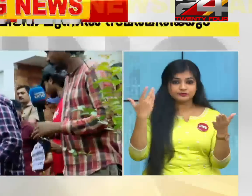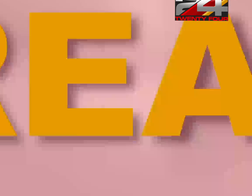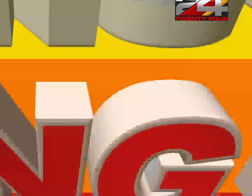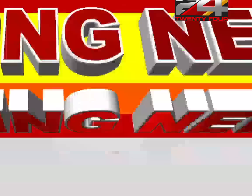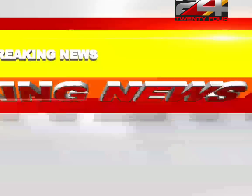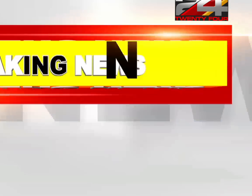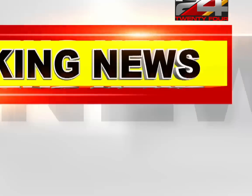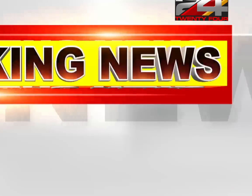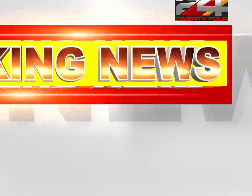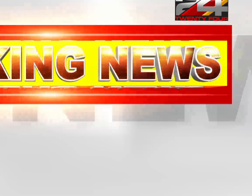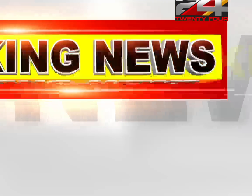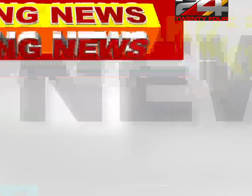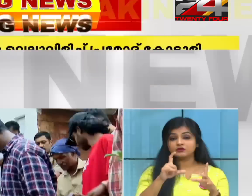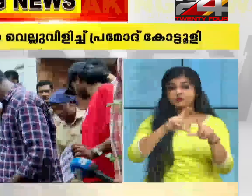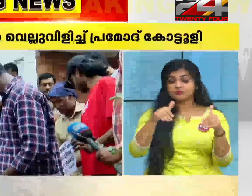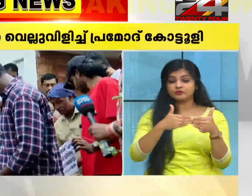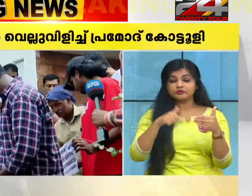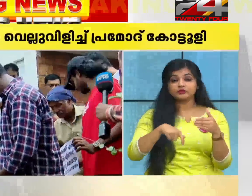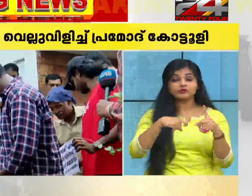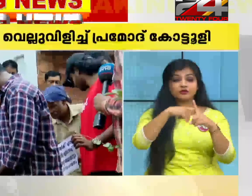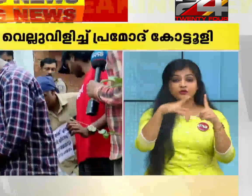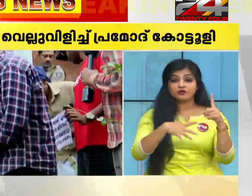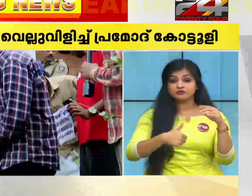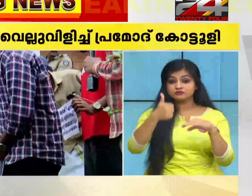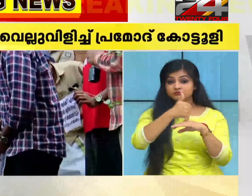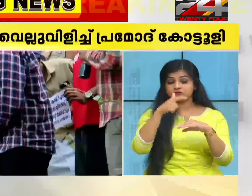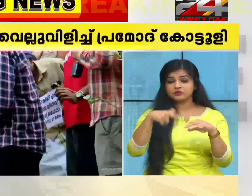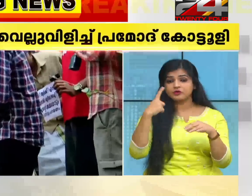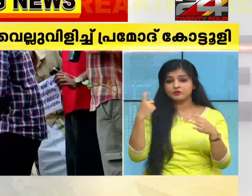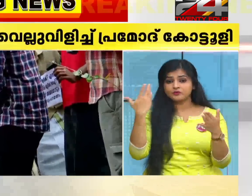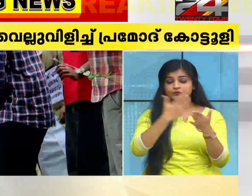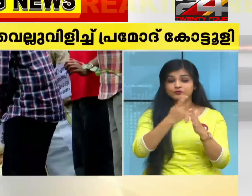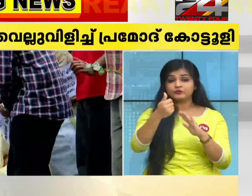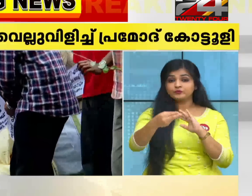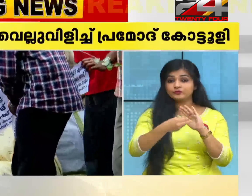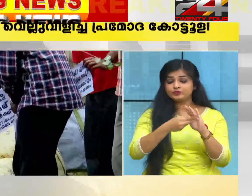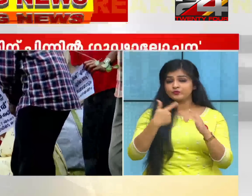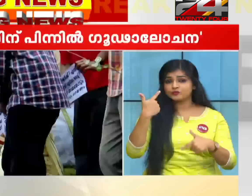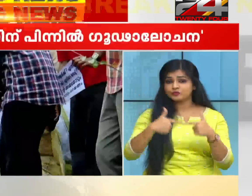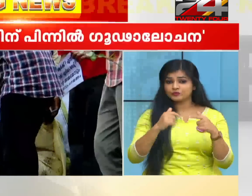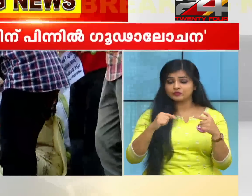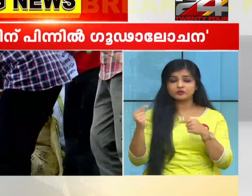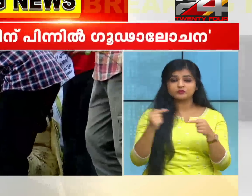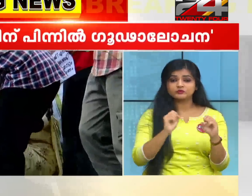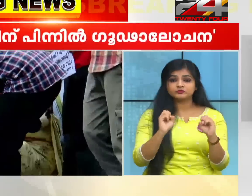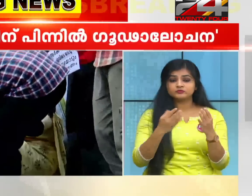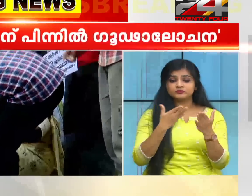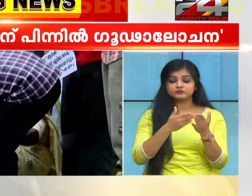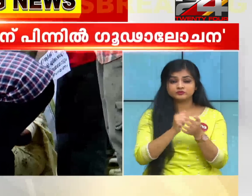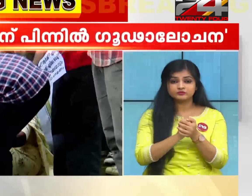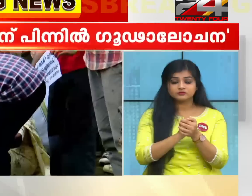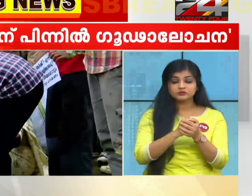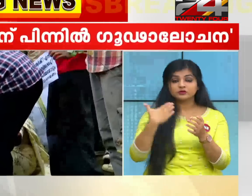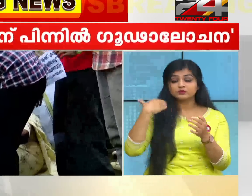ഈ പരാതി നൽകുകയും ചെയ്യുന്നിടത്ത് വെച്ചാണ് ഈ ഒരു കോഴ ആരോപണം, ഈ കോഴ വിവാദത്തിന്റെ ഒക്കെ തന്നെ തുടക്കം. മുഹമ്മദ് റിയാസ്, മന്ത്രി പി എ മുഹമ്മദ്